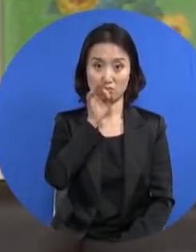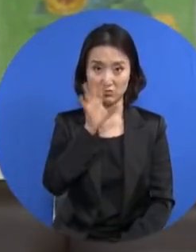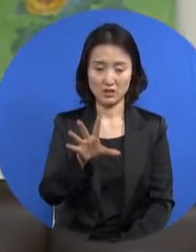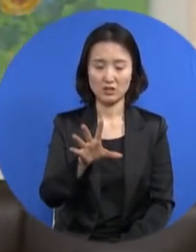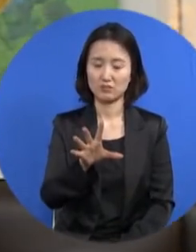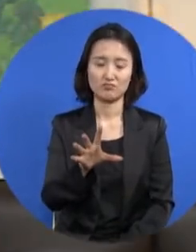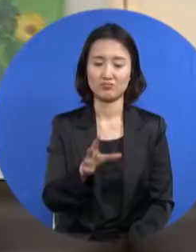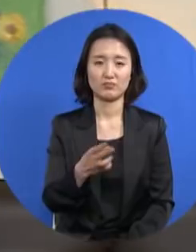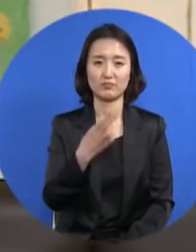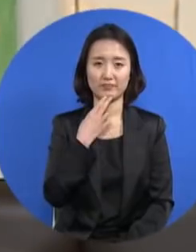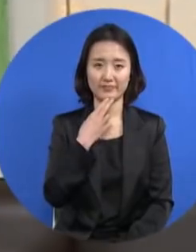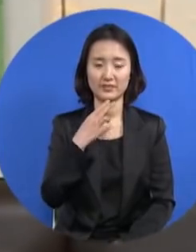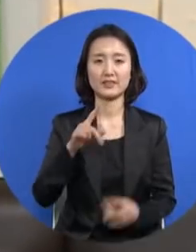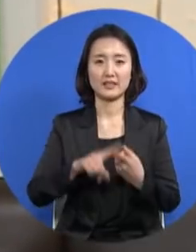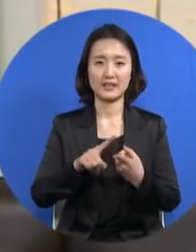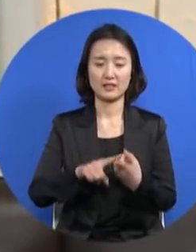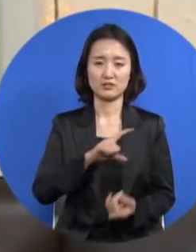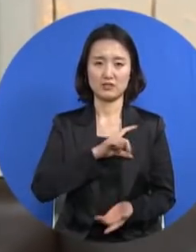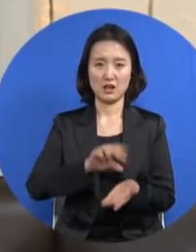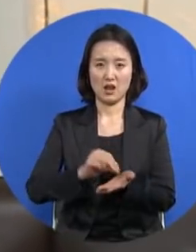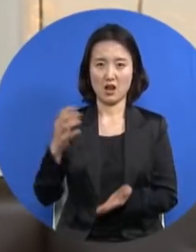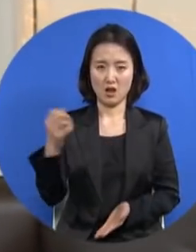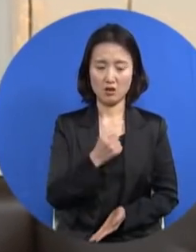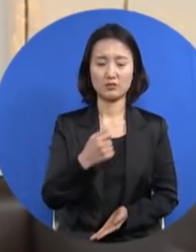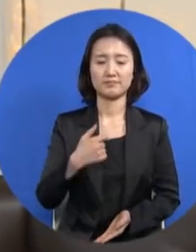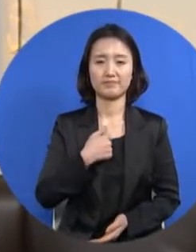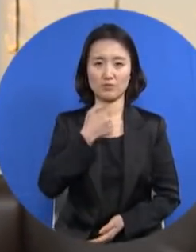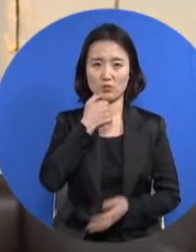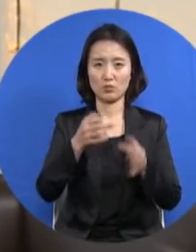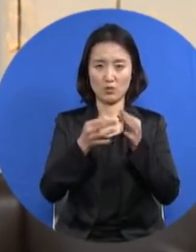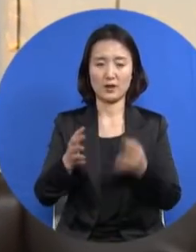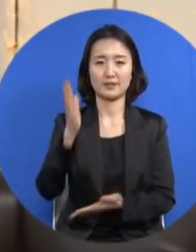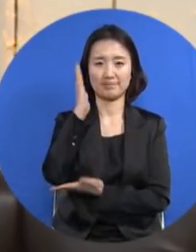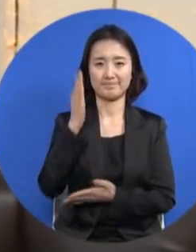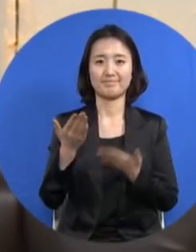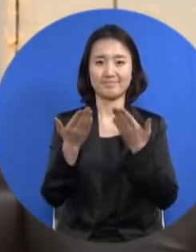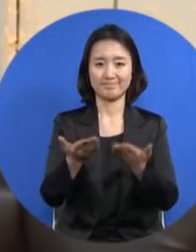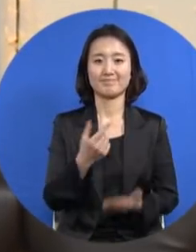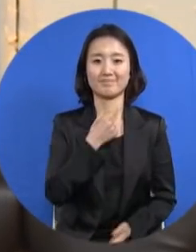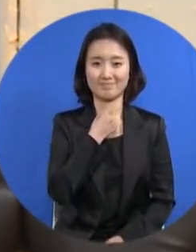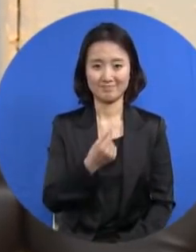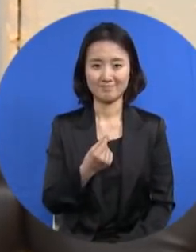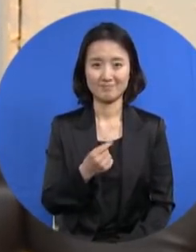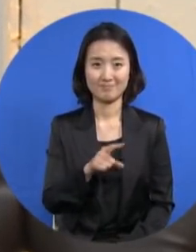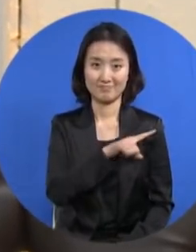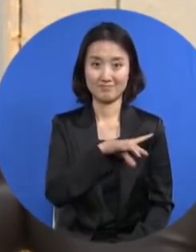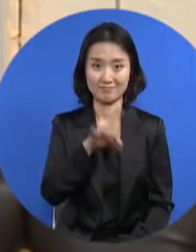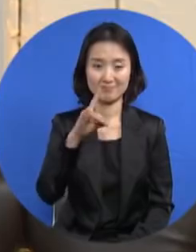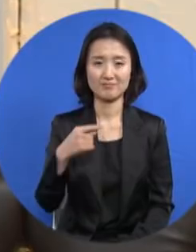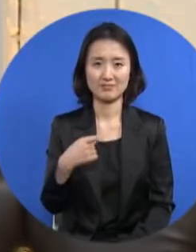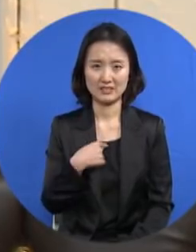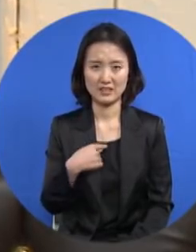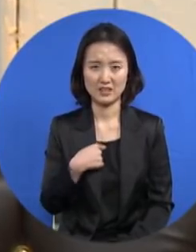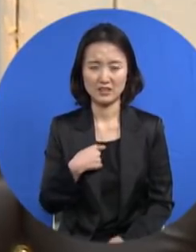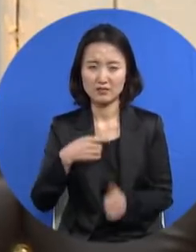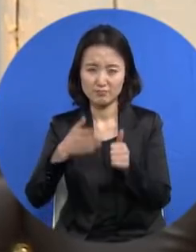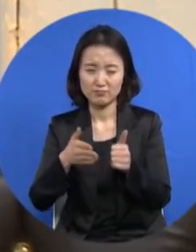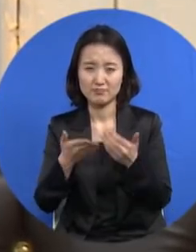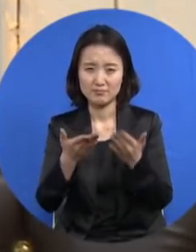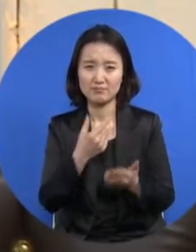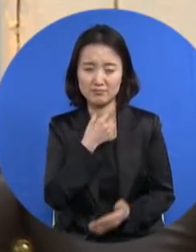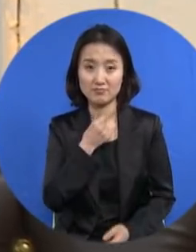가지고 50분 동안 강의를 할 텐데요. 제가 그 전에 양해드릴 말씀이 있어요. 저는 유럽에서 30년 동안